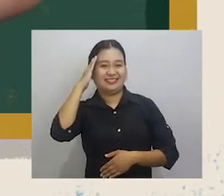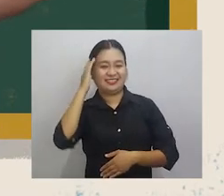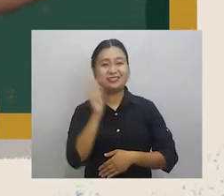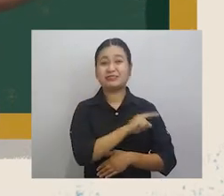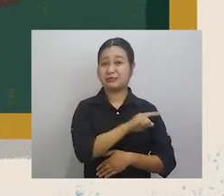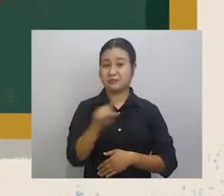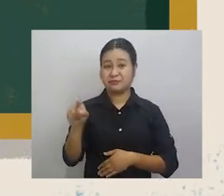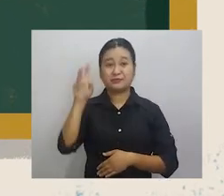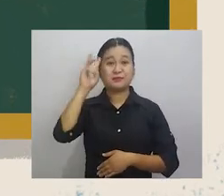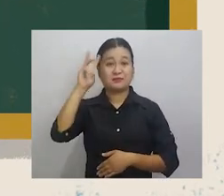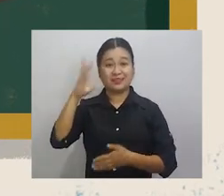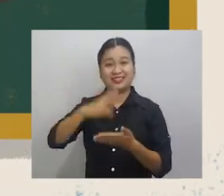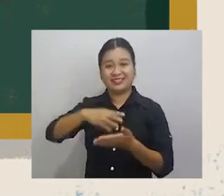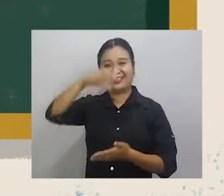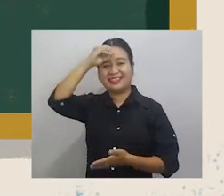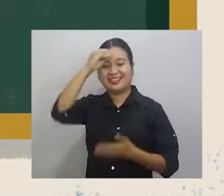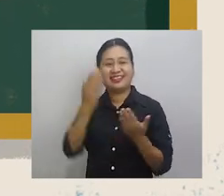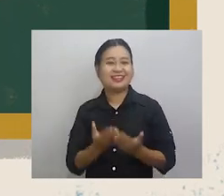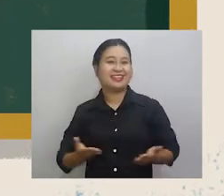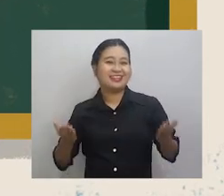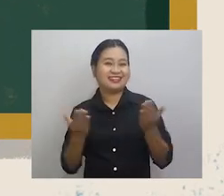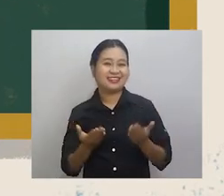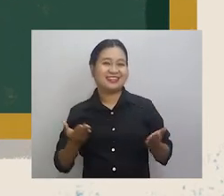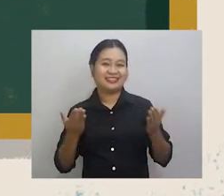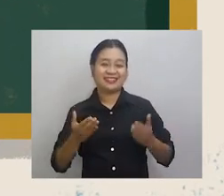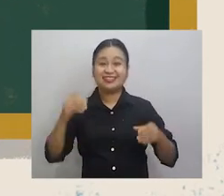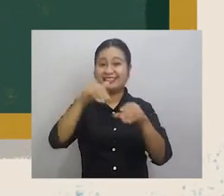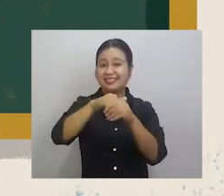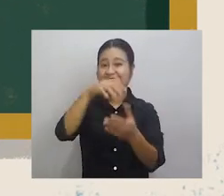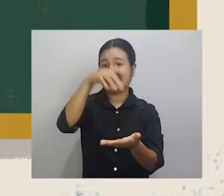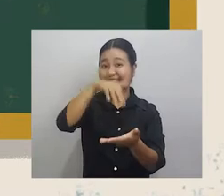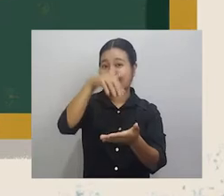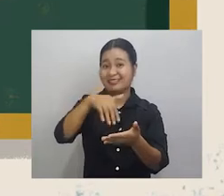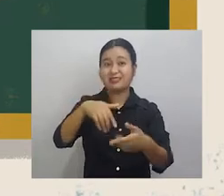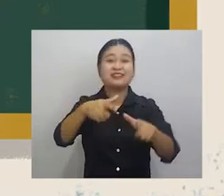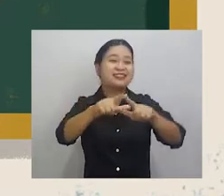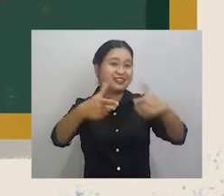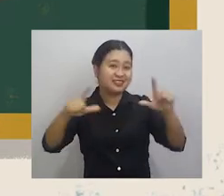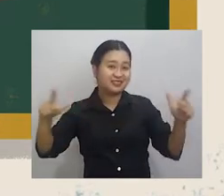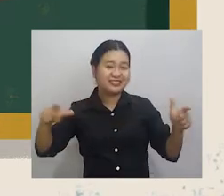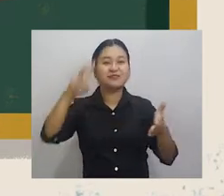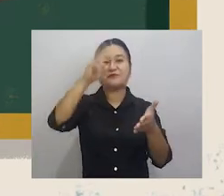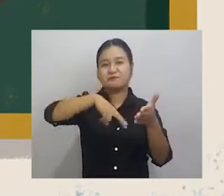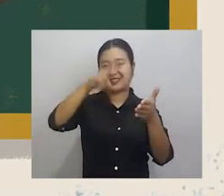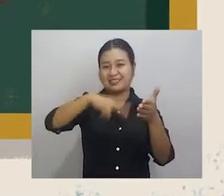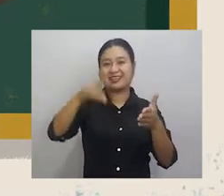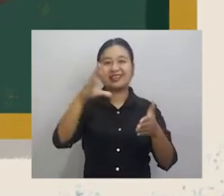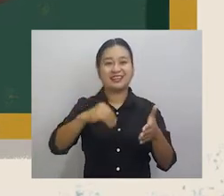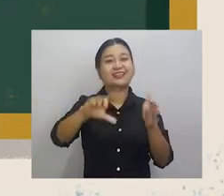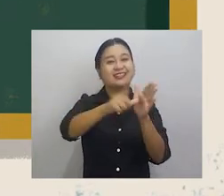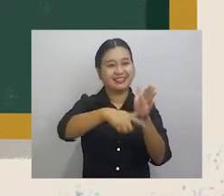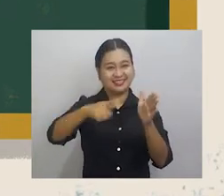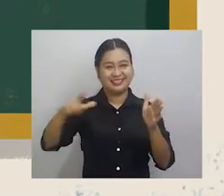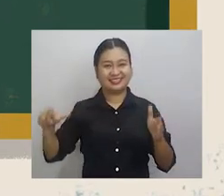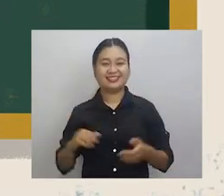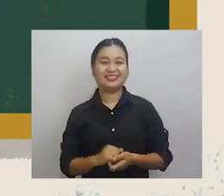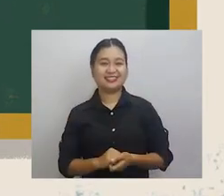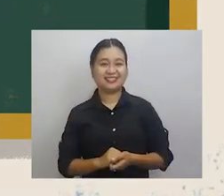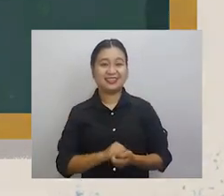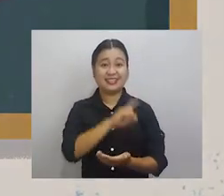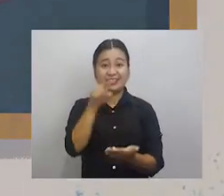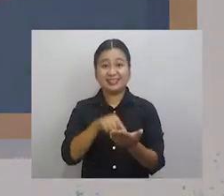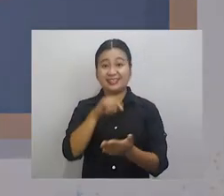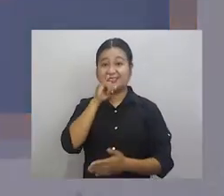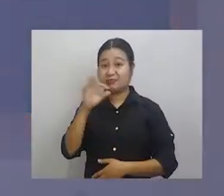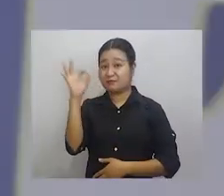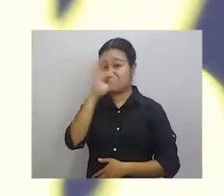ang inyong matututuhan. Dito lamang yan sa pag-aaral ng wika, pagbasa at panitikan. Ito ang